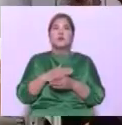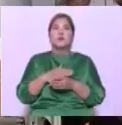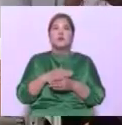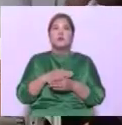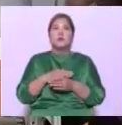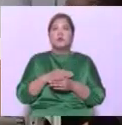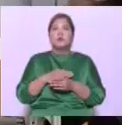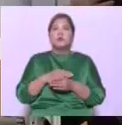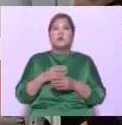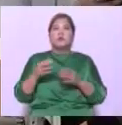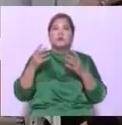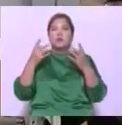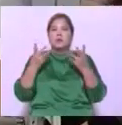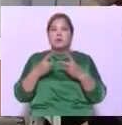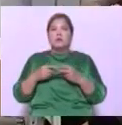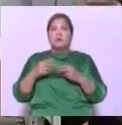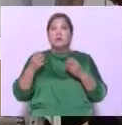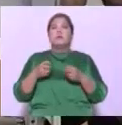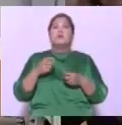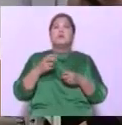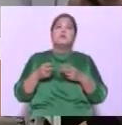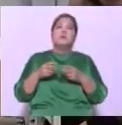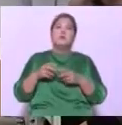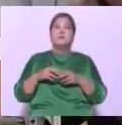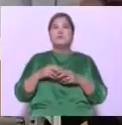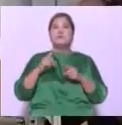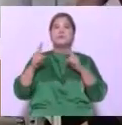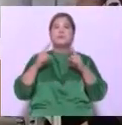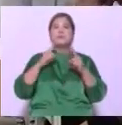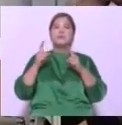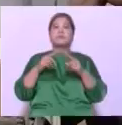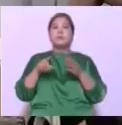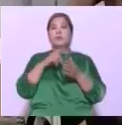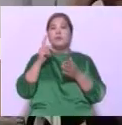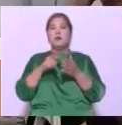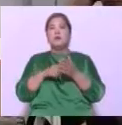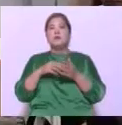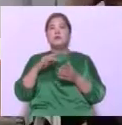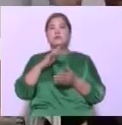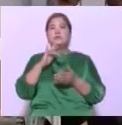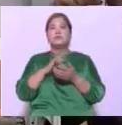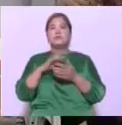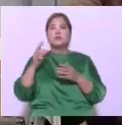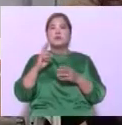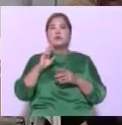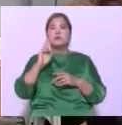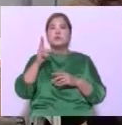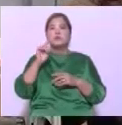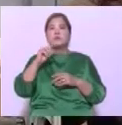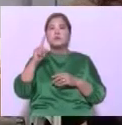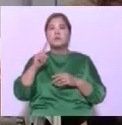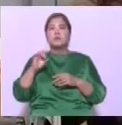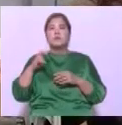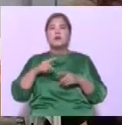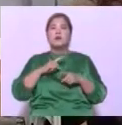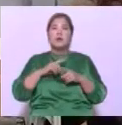помощи на днях мы поднимали этот вопрос на конференции в Актау начиная с 15 ноября селу косай будет выделена отдельная бригада